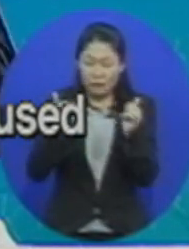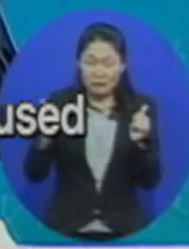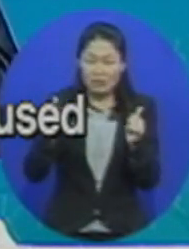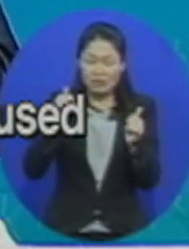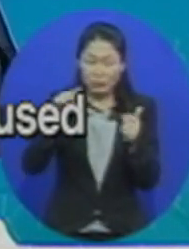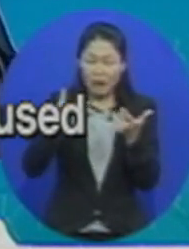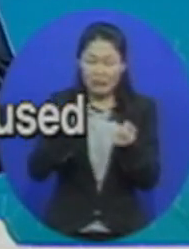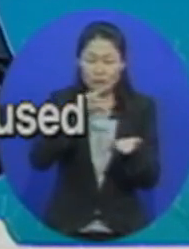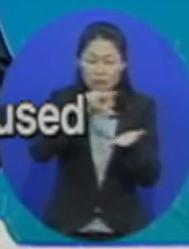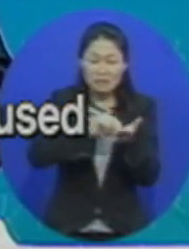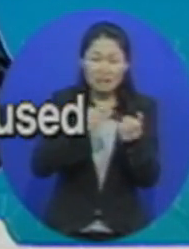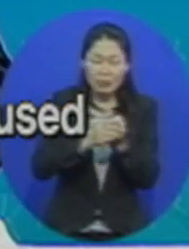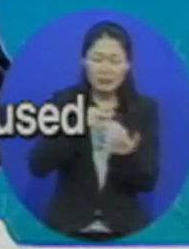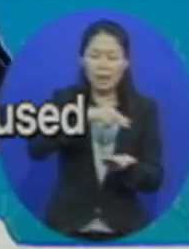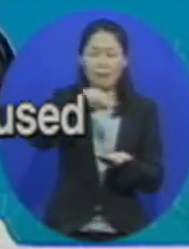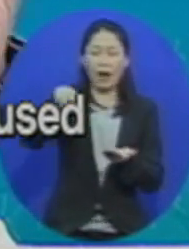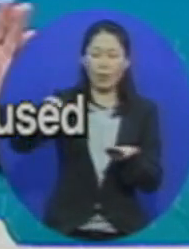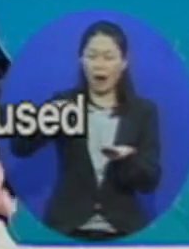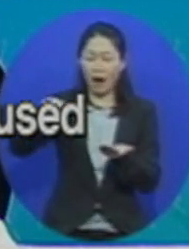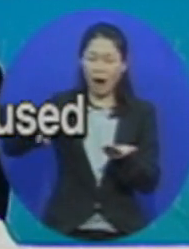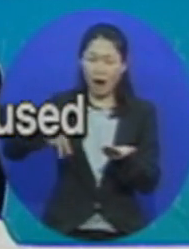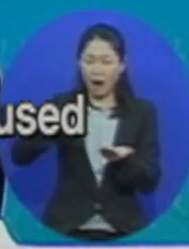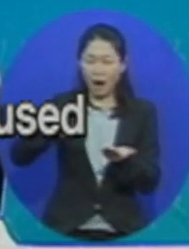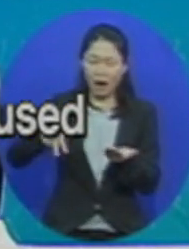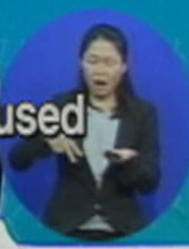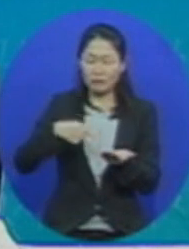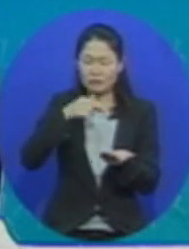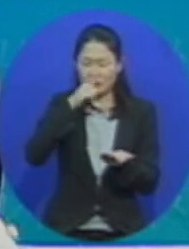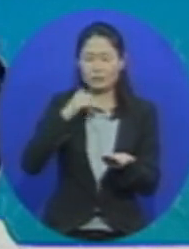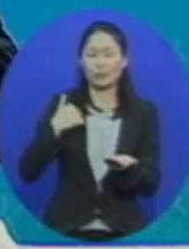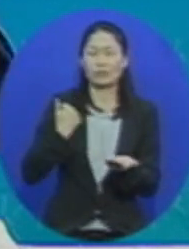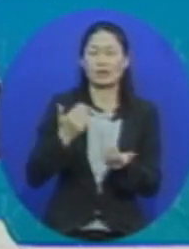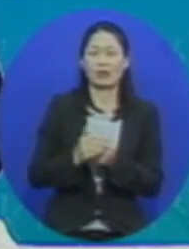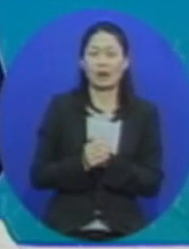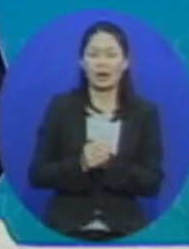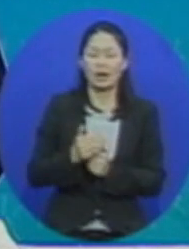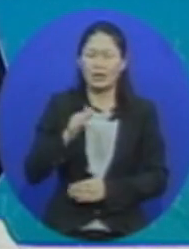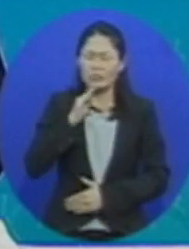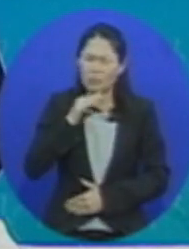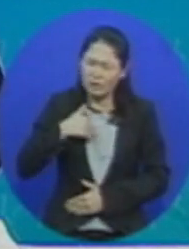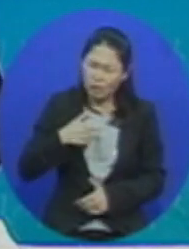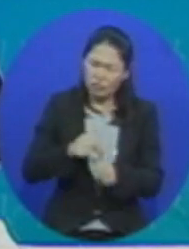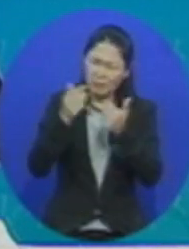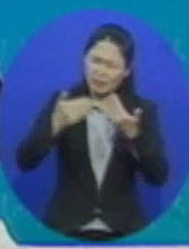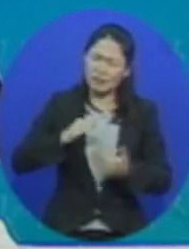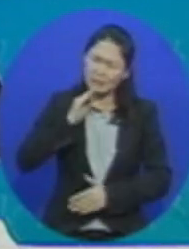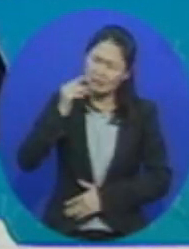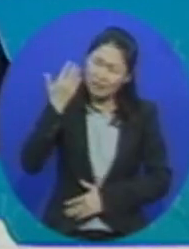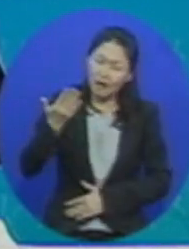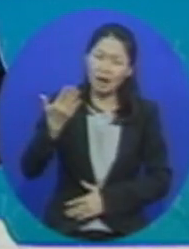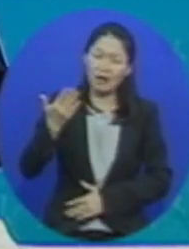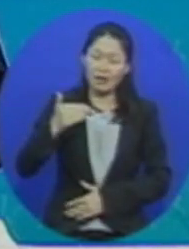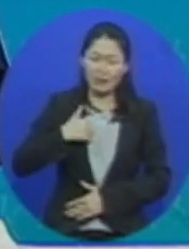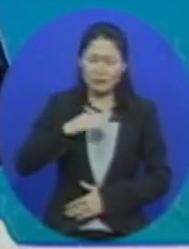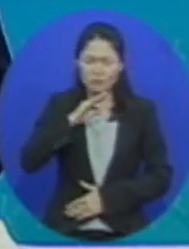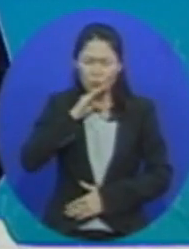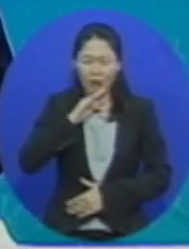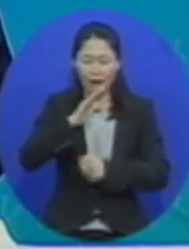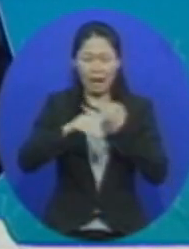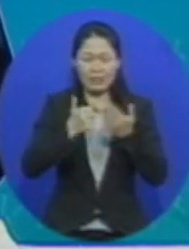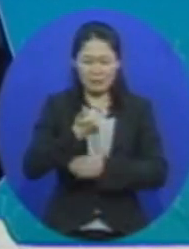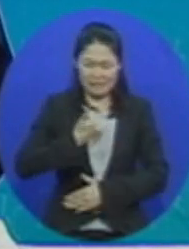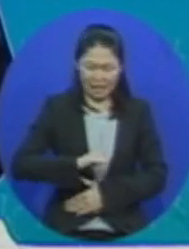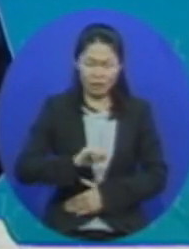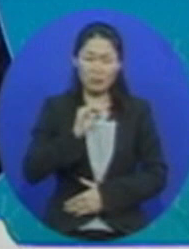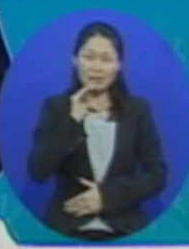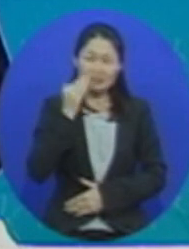때문에 방 당황해하고 방황하는 지 모릅니다 내가 진짜 구원 받은 거 맞아 내가 정말 하나님의